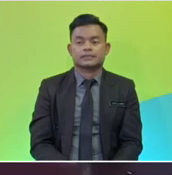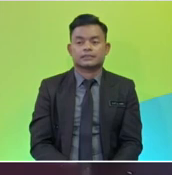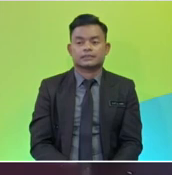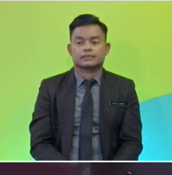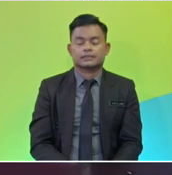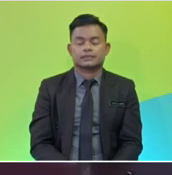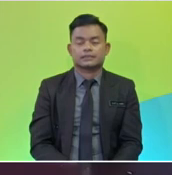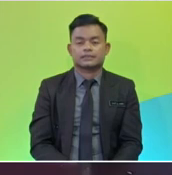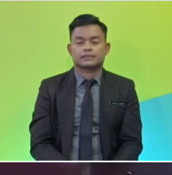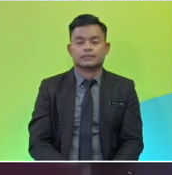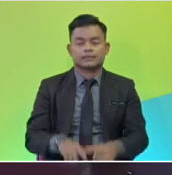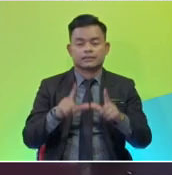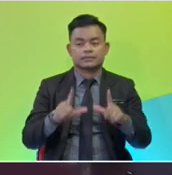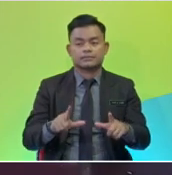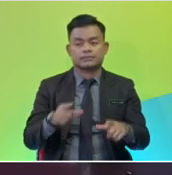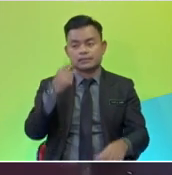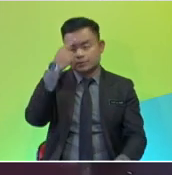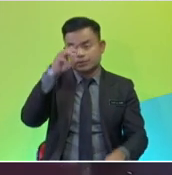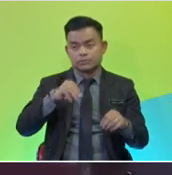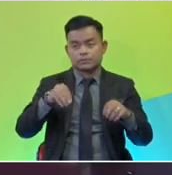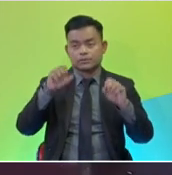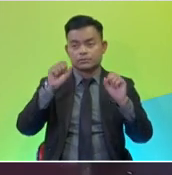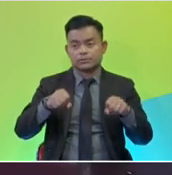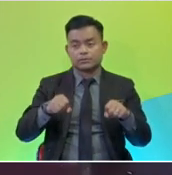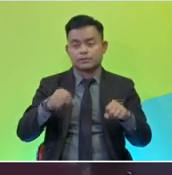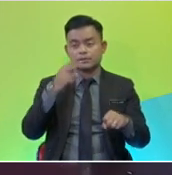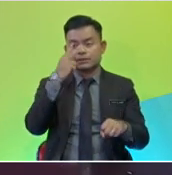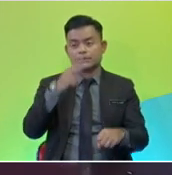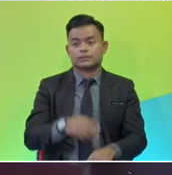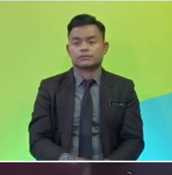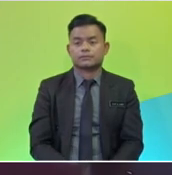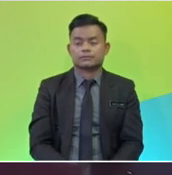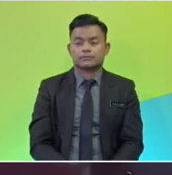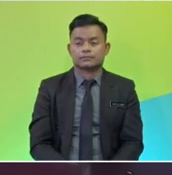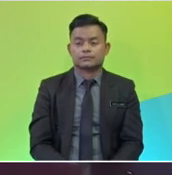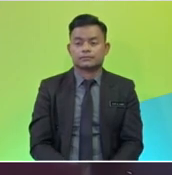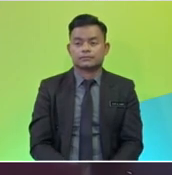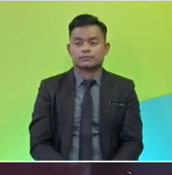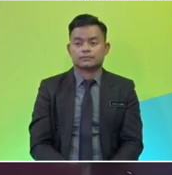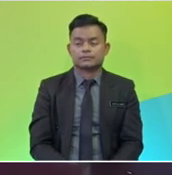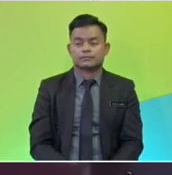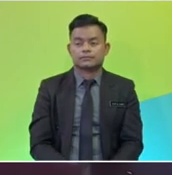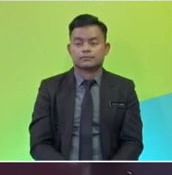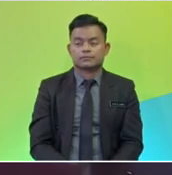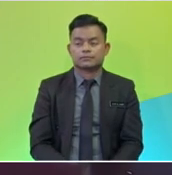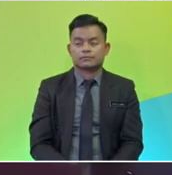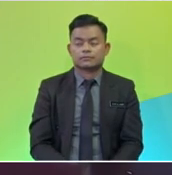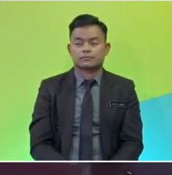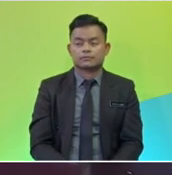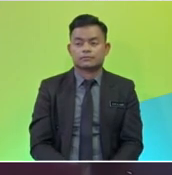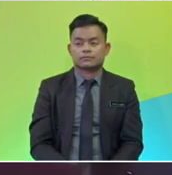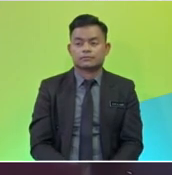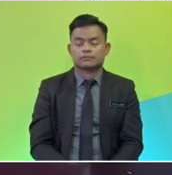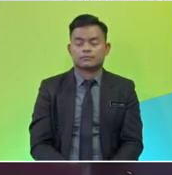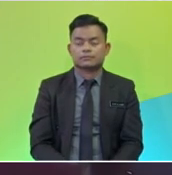lihat oleh murid-murid di rumah okey baik Cikgu saya pun ada lagi satulah Cikgu dia kata Awas langkah